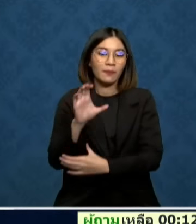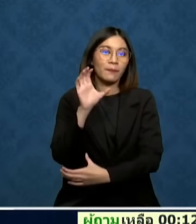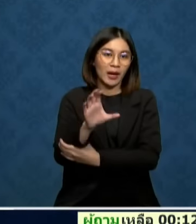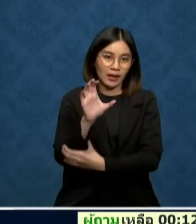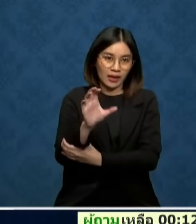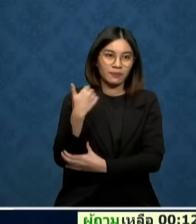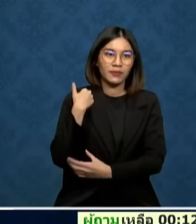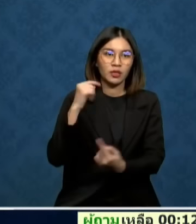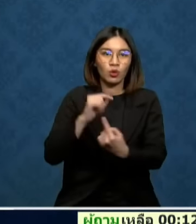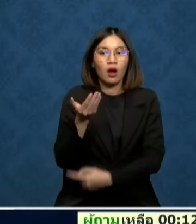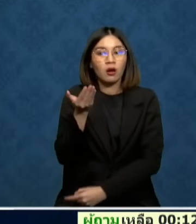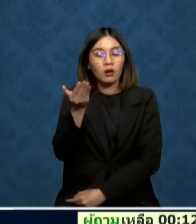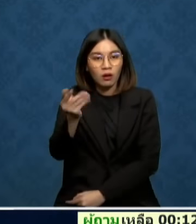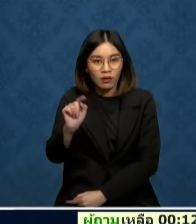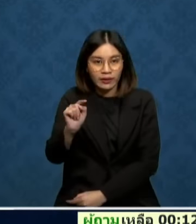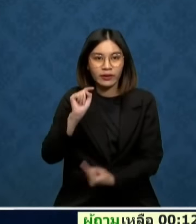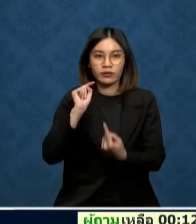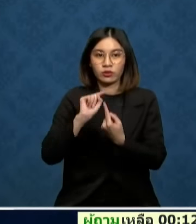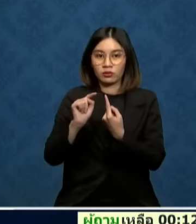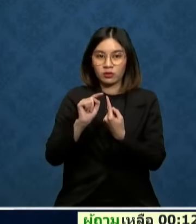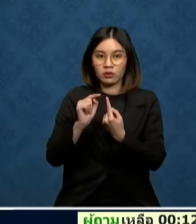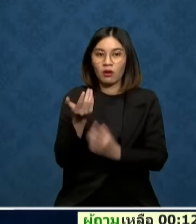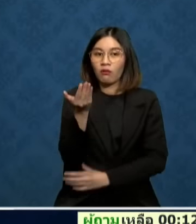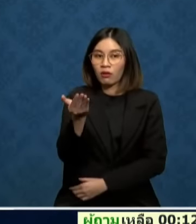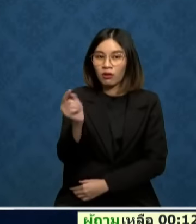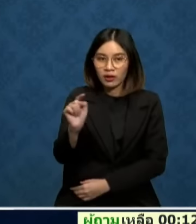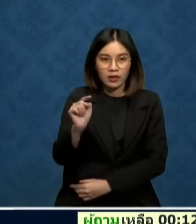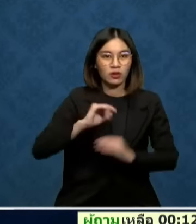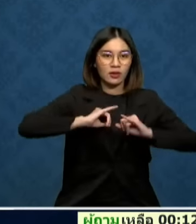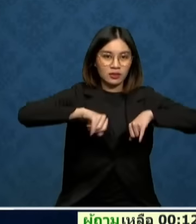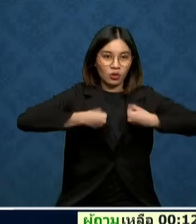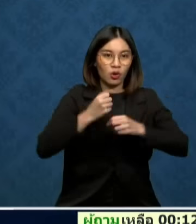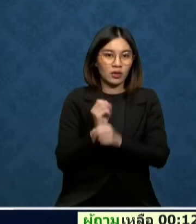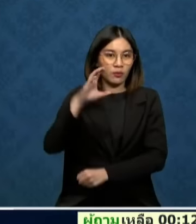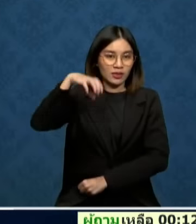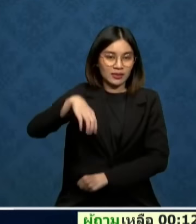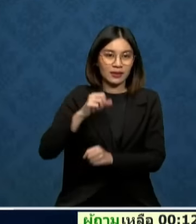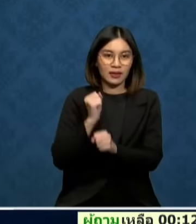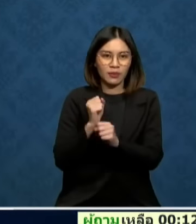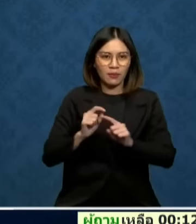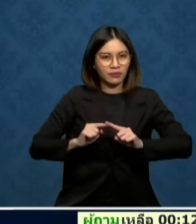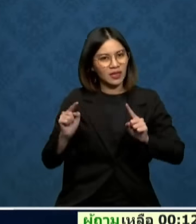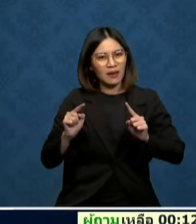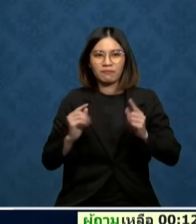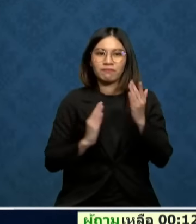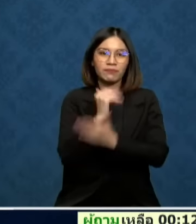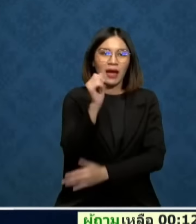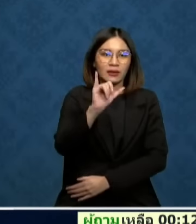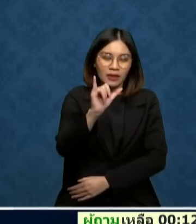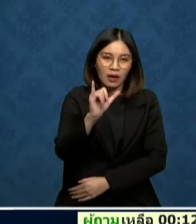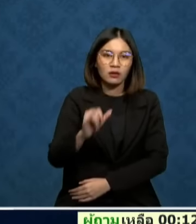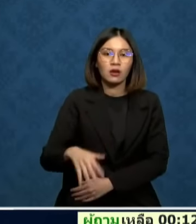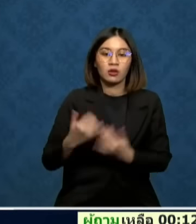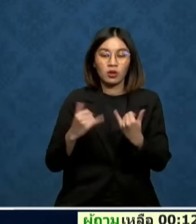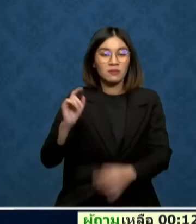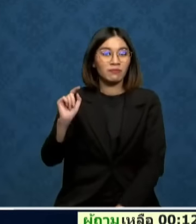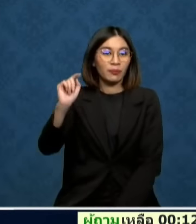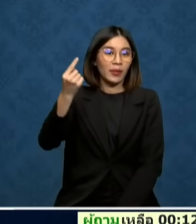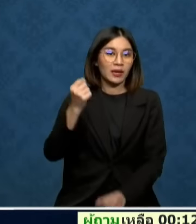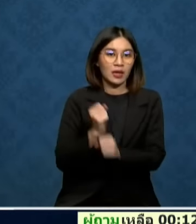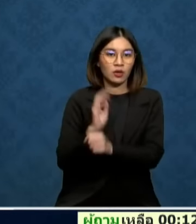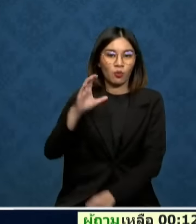ช้นะคะคือขอให้ทางตัวเจ้าของกิจการเนี่ยดำเนินการแต่ก็ไม่เป็นผลค่ะแล้วก็ล่าสุดก็จะมีบ